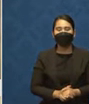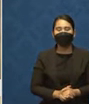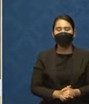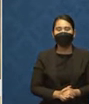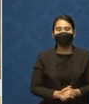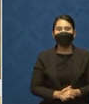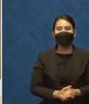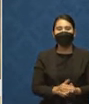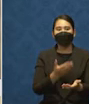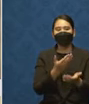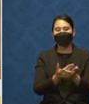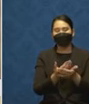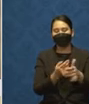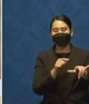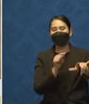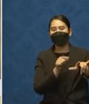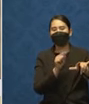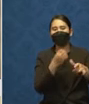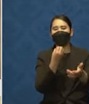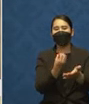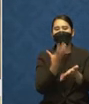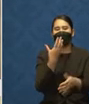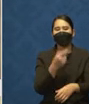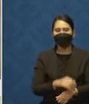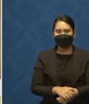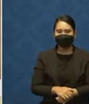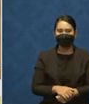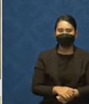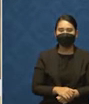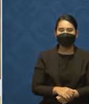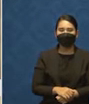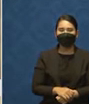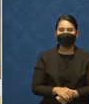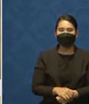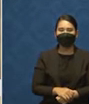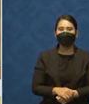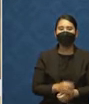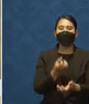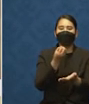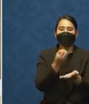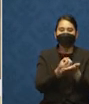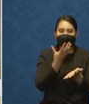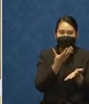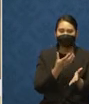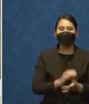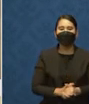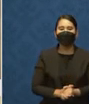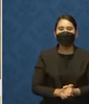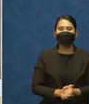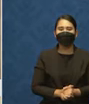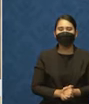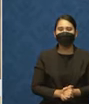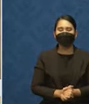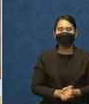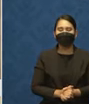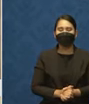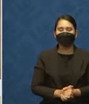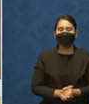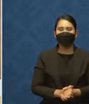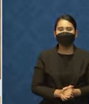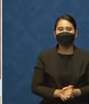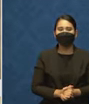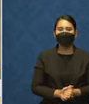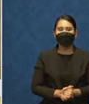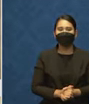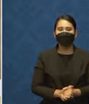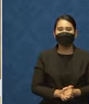เครื่องบินรุ่นนี้เนี่ยมันแพงมากครับท่านประธานครับนอกจากแพงแล้วไม่พอครับท่านประธานครับท่านประธานครับ มันต้